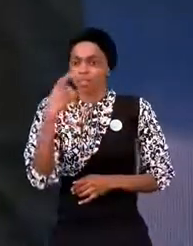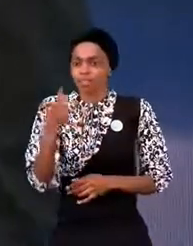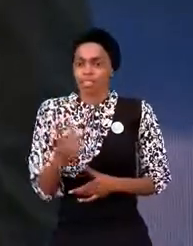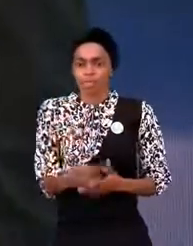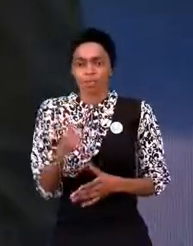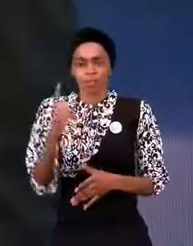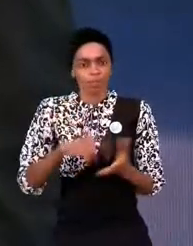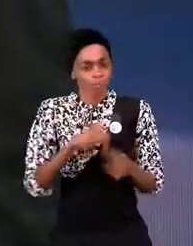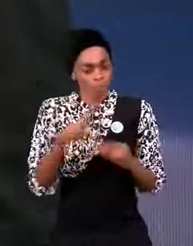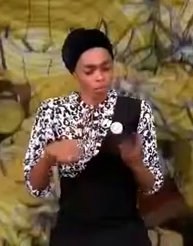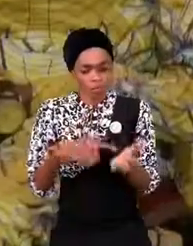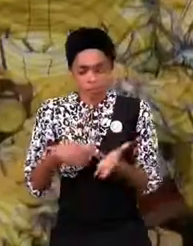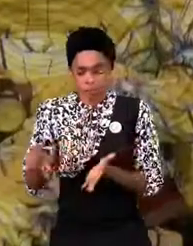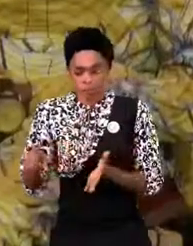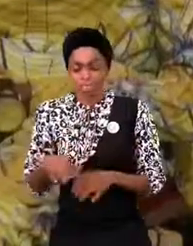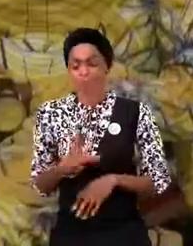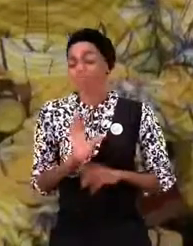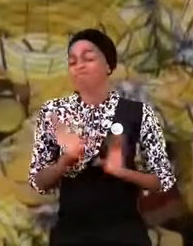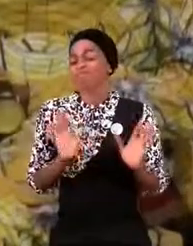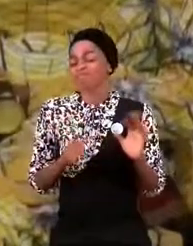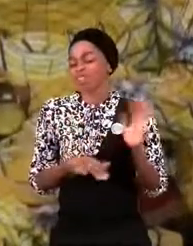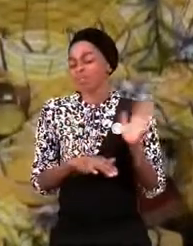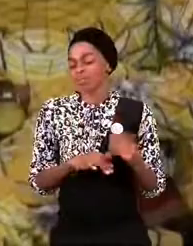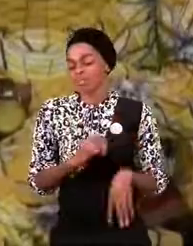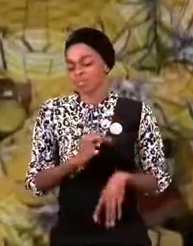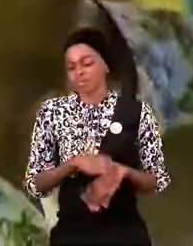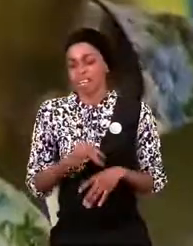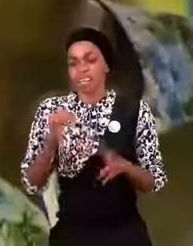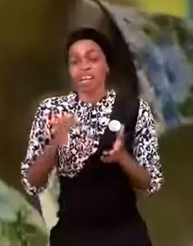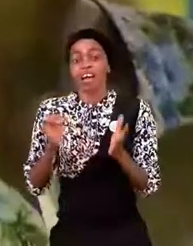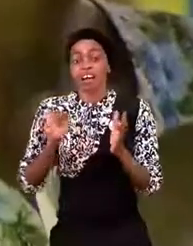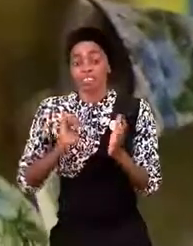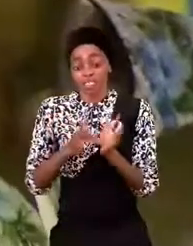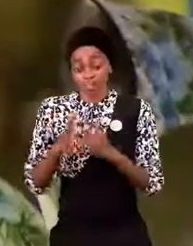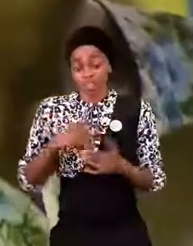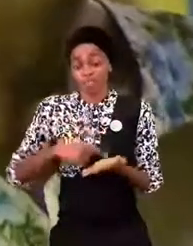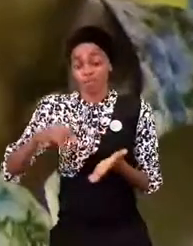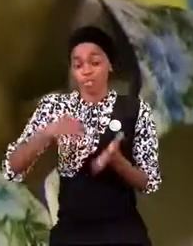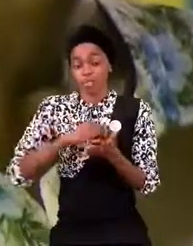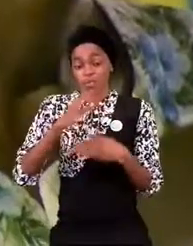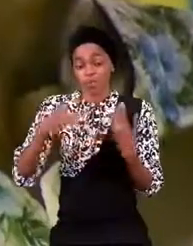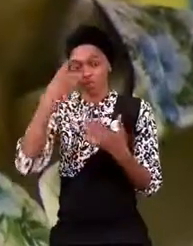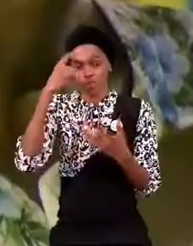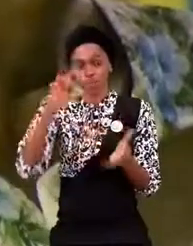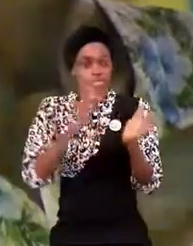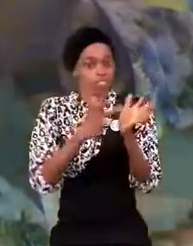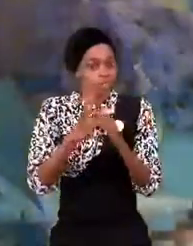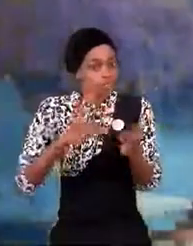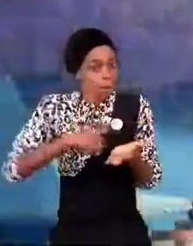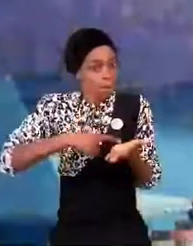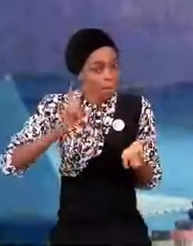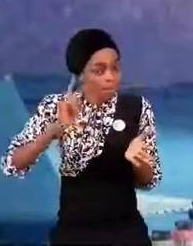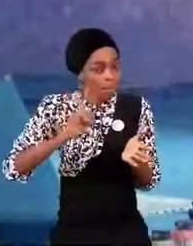pas. Il a tout payé pour toi. Christ a payé le prix pour porter